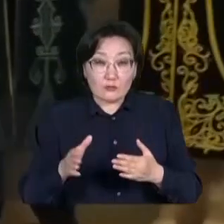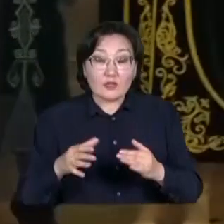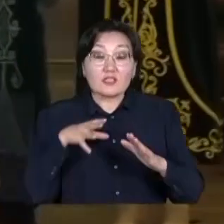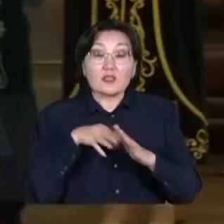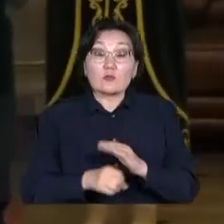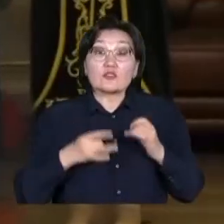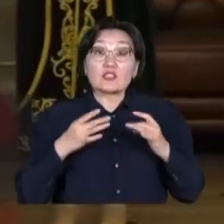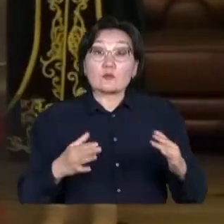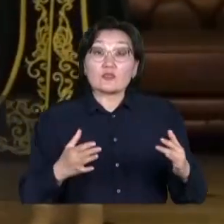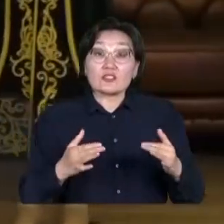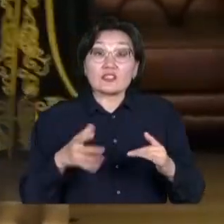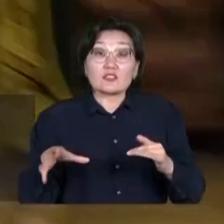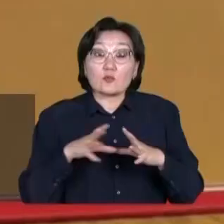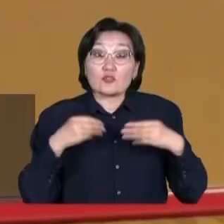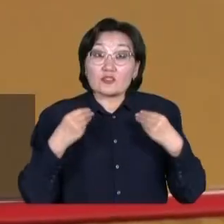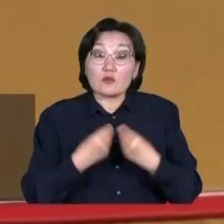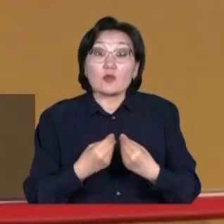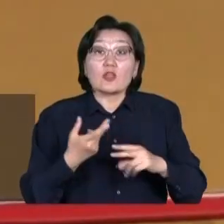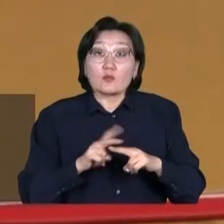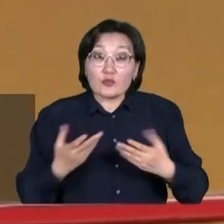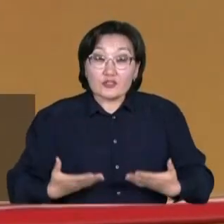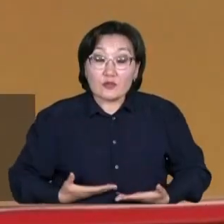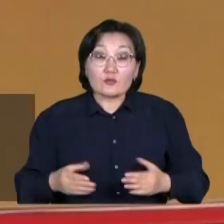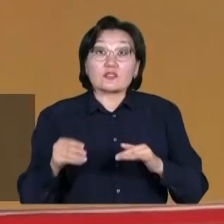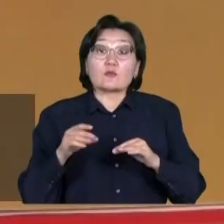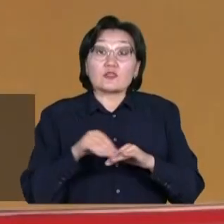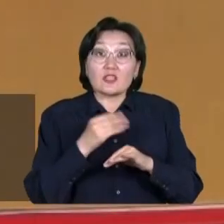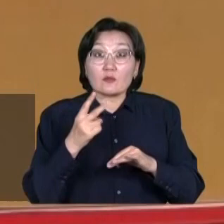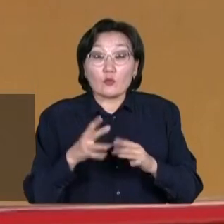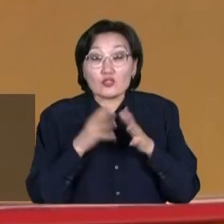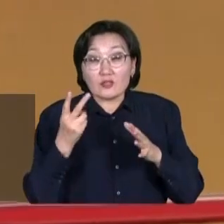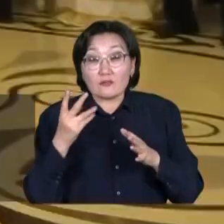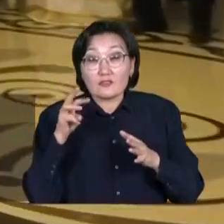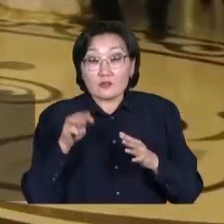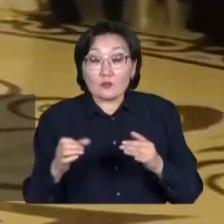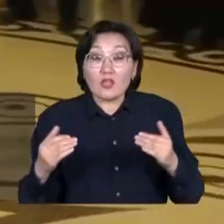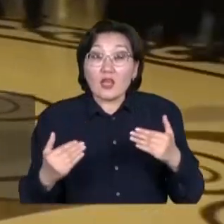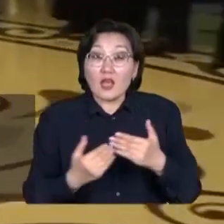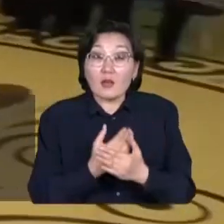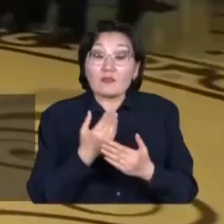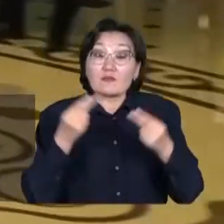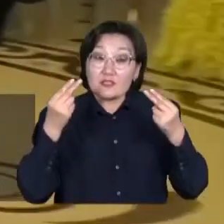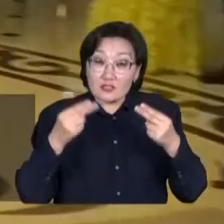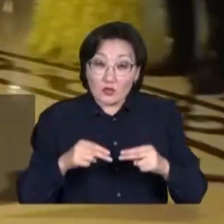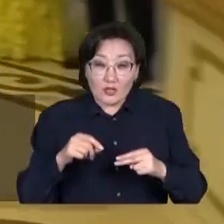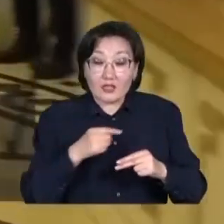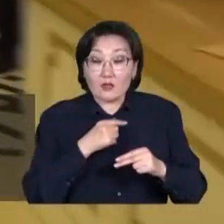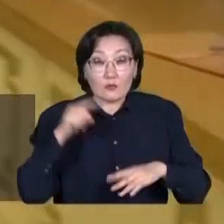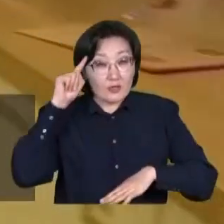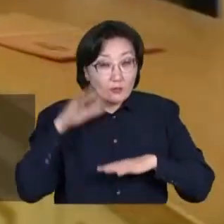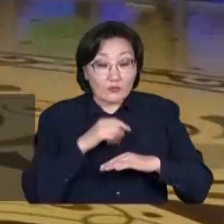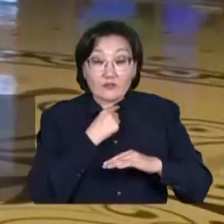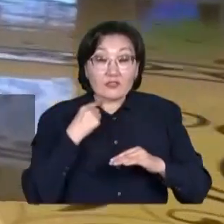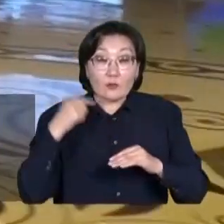рамках торжественной церемонии семьи, которые прожили в браке больше 25 лет, обновили свои брачные обеты. Аким Талды Кургана